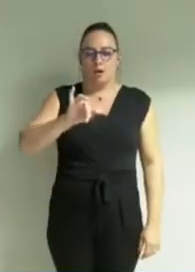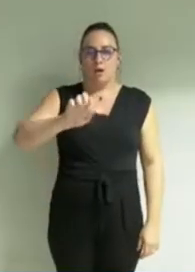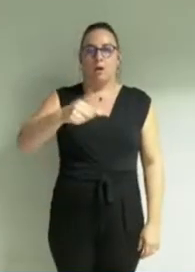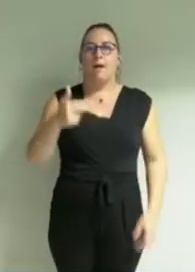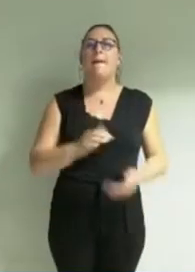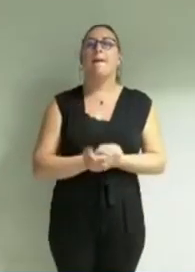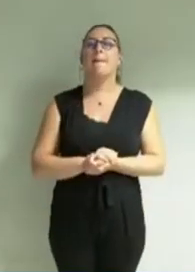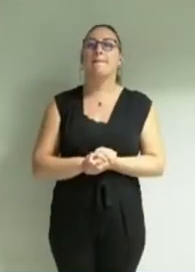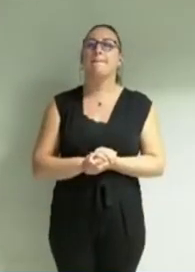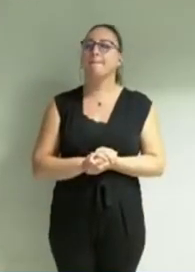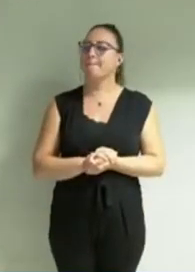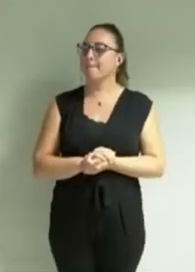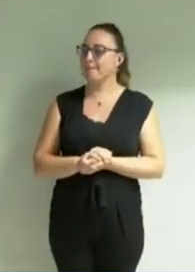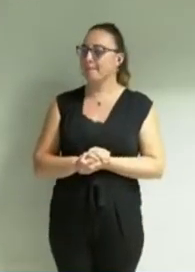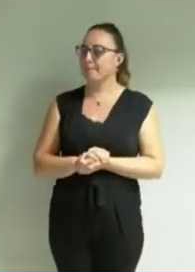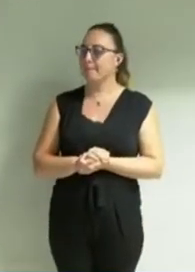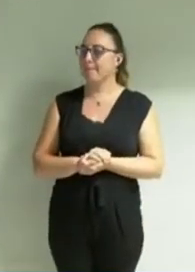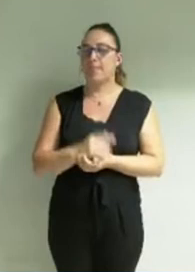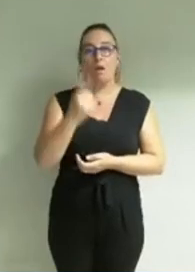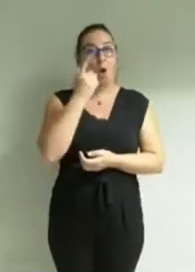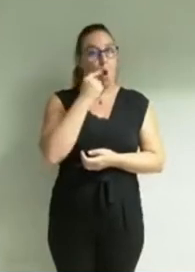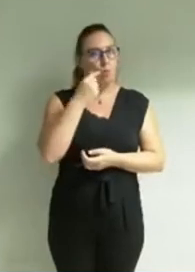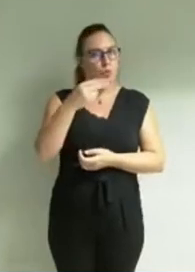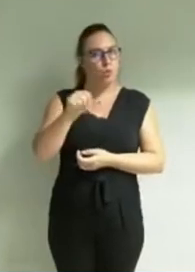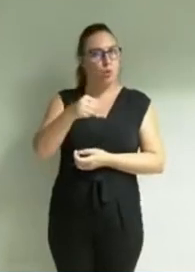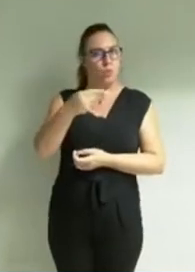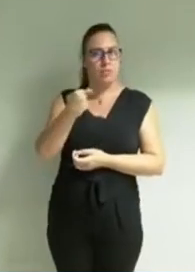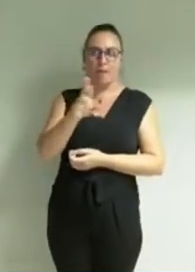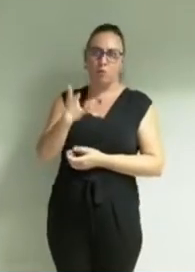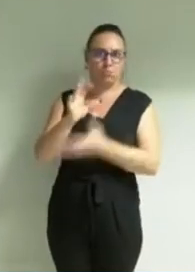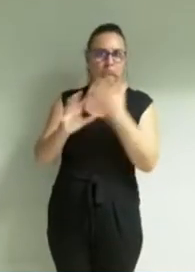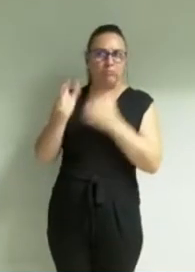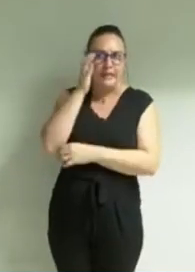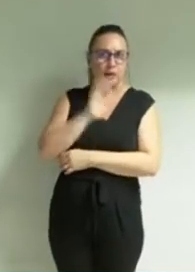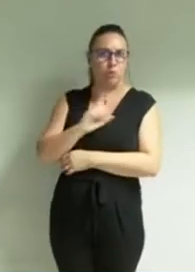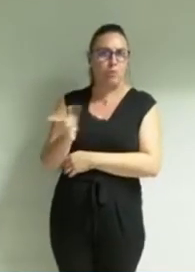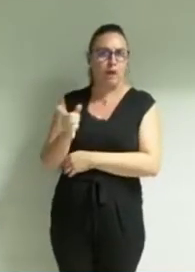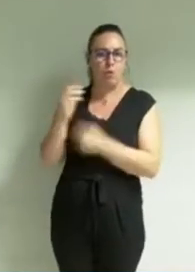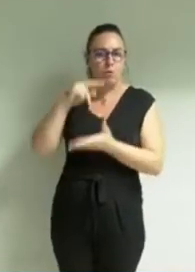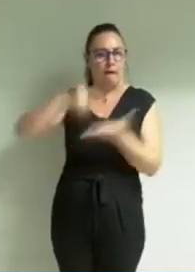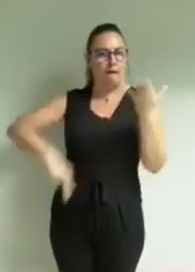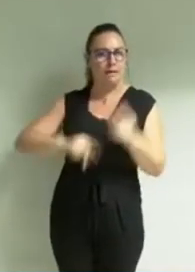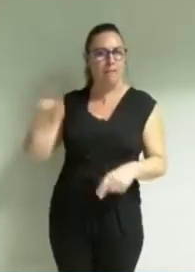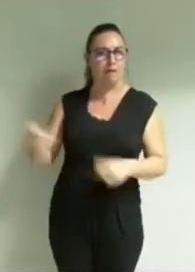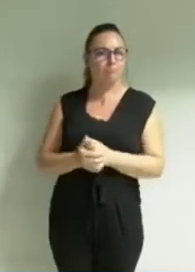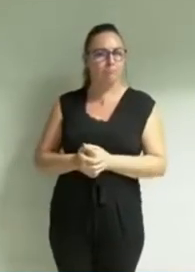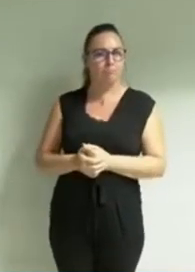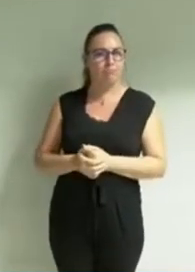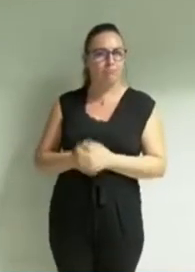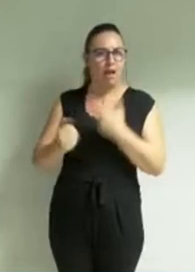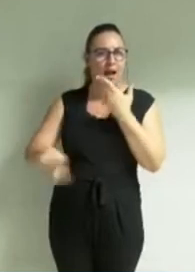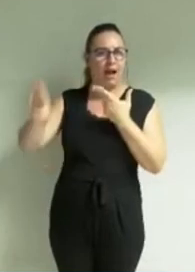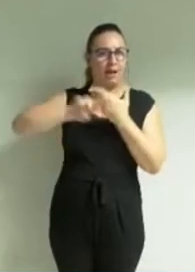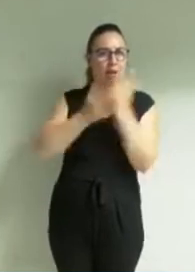Oui, il s'avère que M. Gilles Lamure, je pense qu'il ne nous écoute pas, ni ne nous lit, car il nous répond à